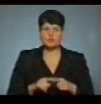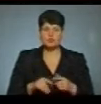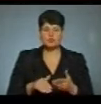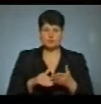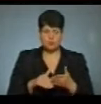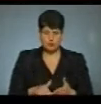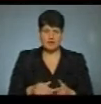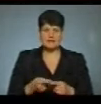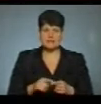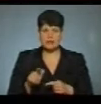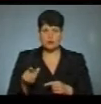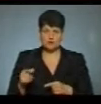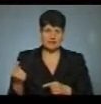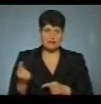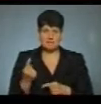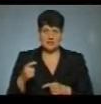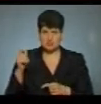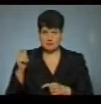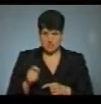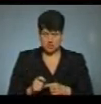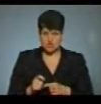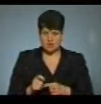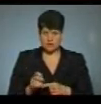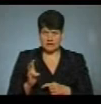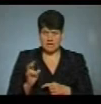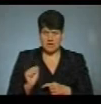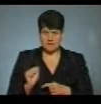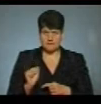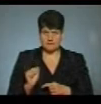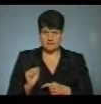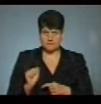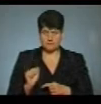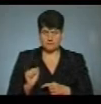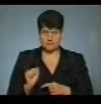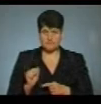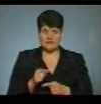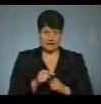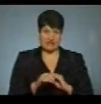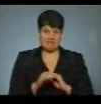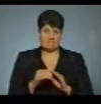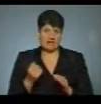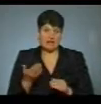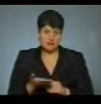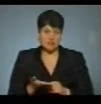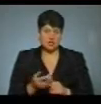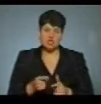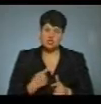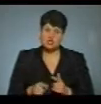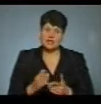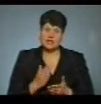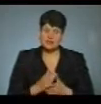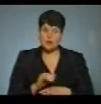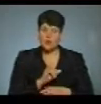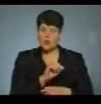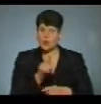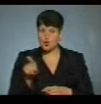це люди, які перші приїжджають так, на такі виклики, то чи є в